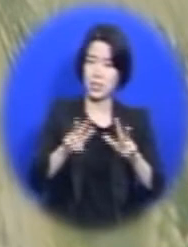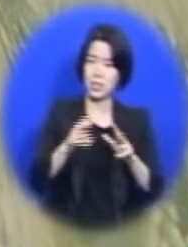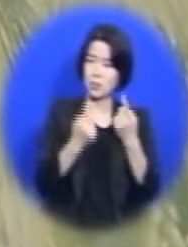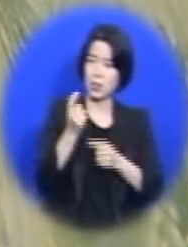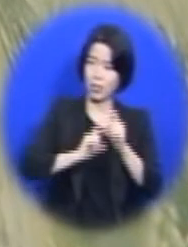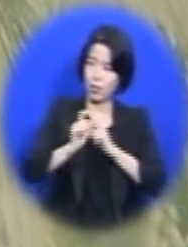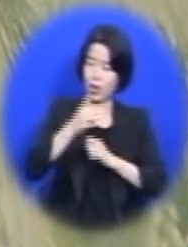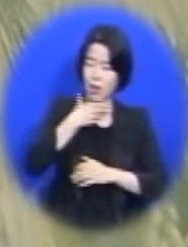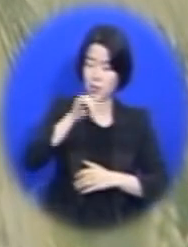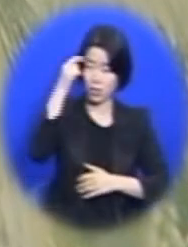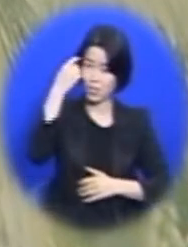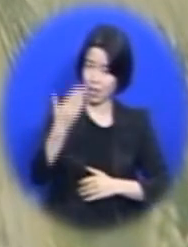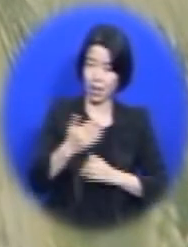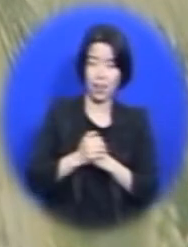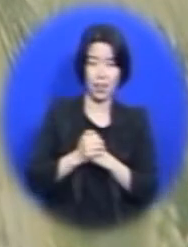행복했을까?